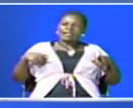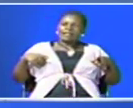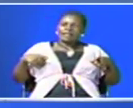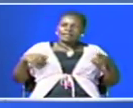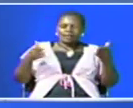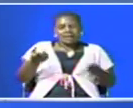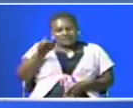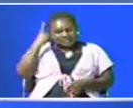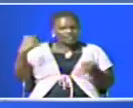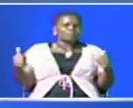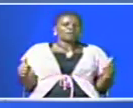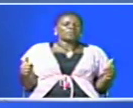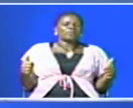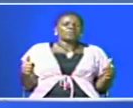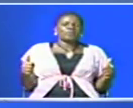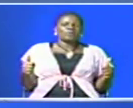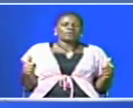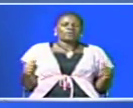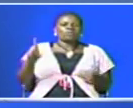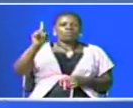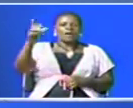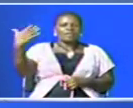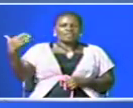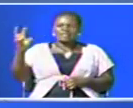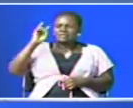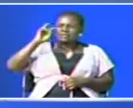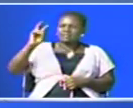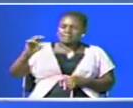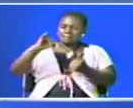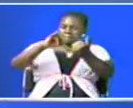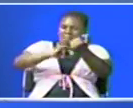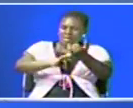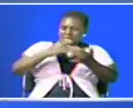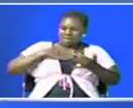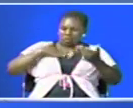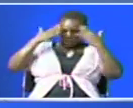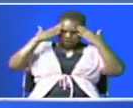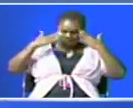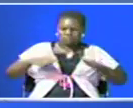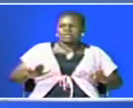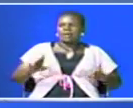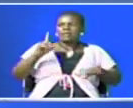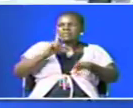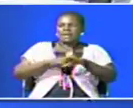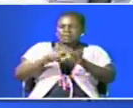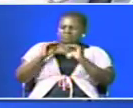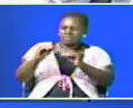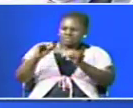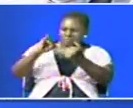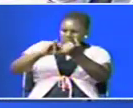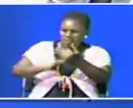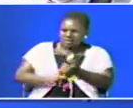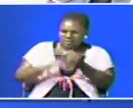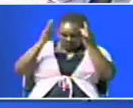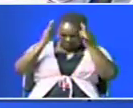Hapa hatujaelewana kitu kimoja. Kitu kimoja kilikuwa utaona kwenye ndoa zetu sisi Waislamu. Wakati unafungishwa ndoa kuna